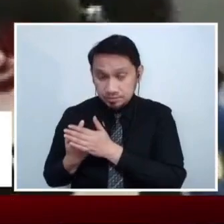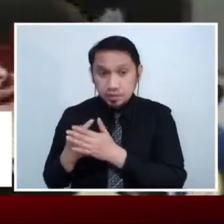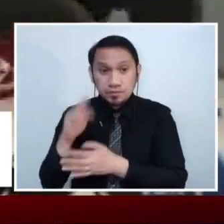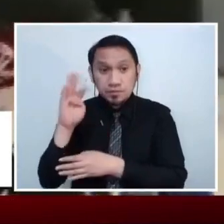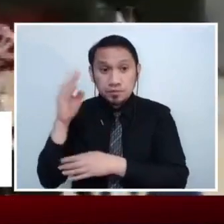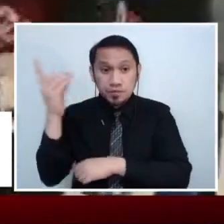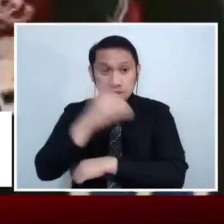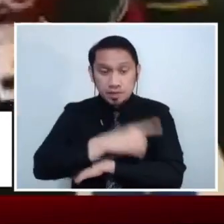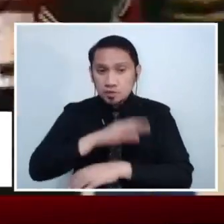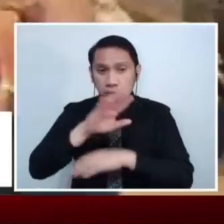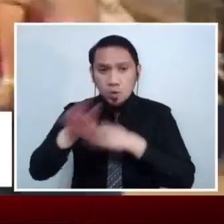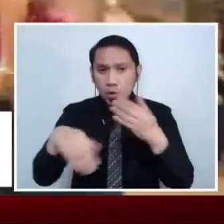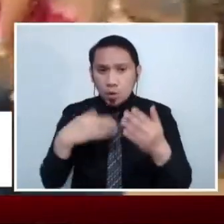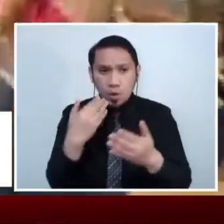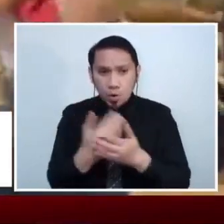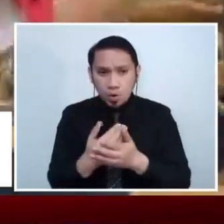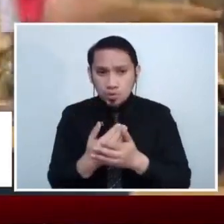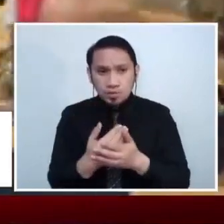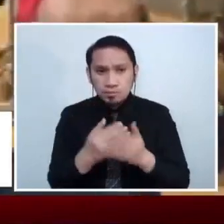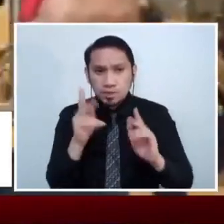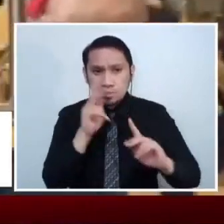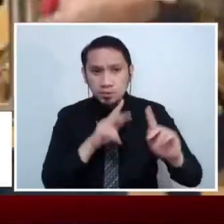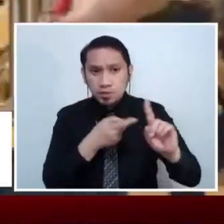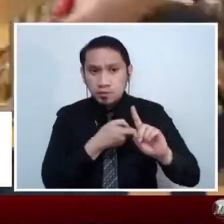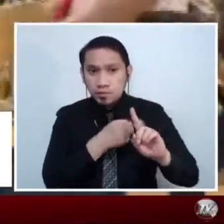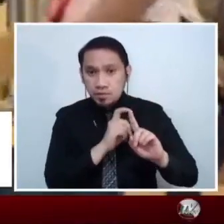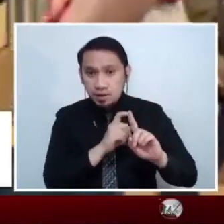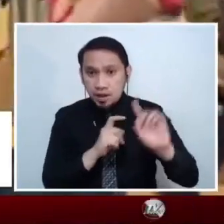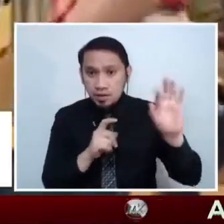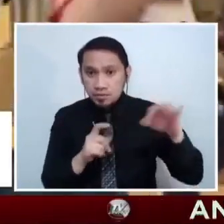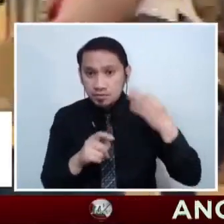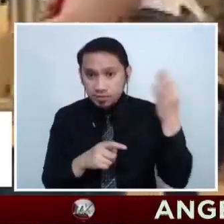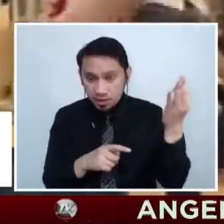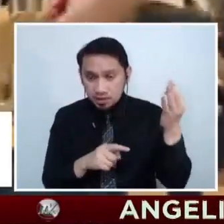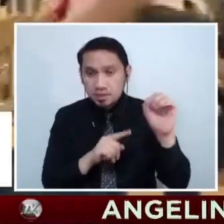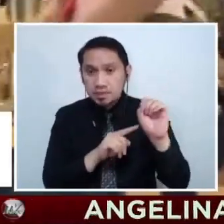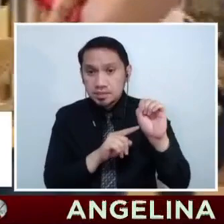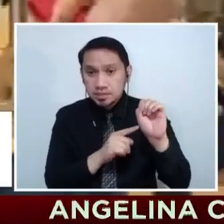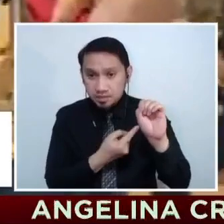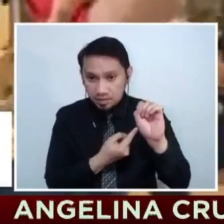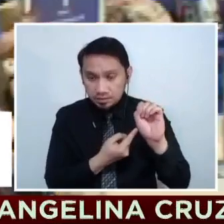lahat ng mga pasahero na magmumula sa France simula sa Biyernes. Ito'y